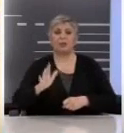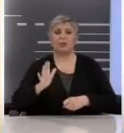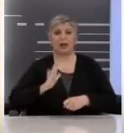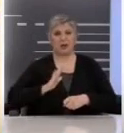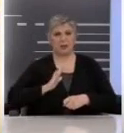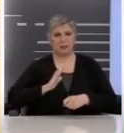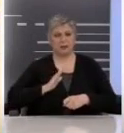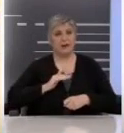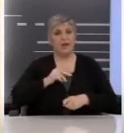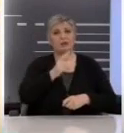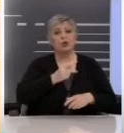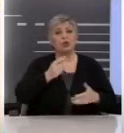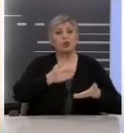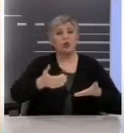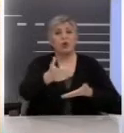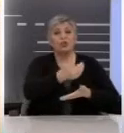αλληλεγγύης καλύπτει μόλις το